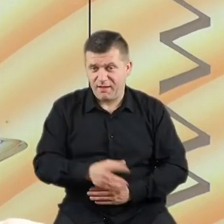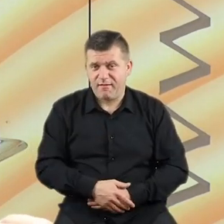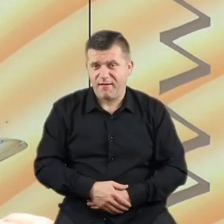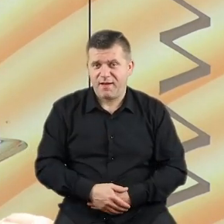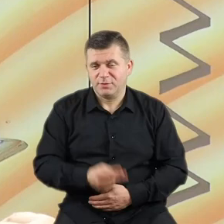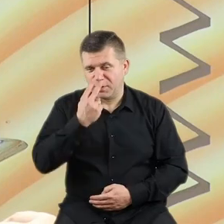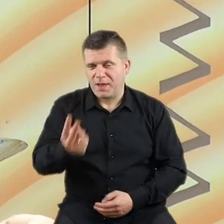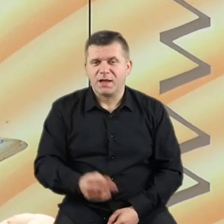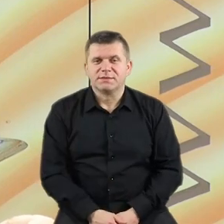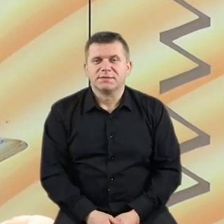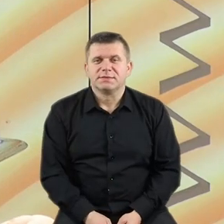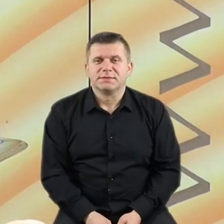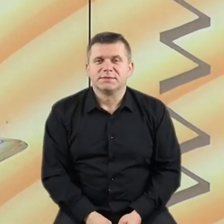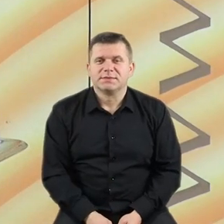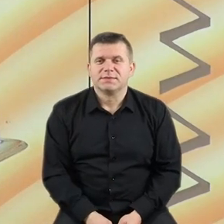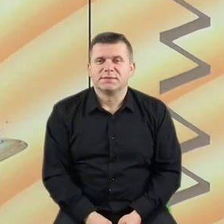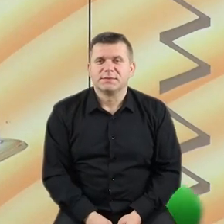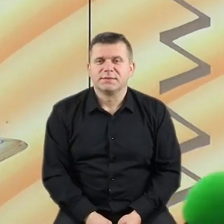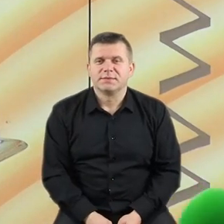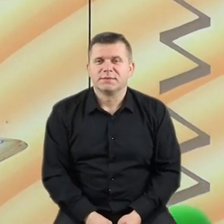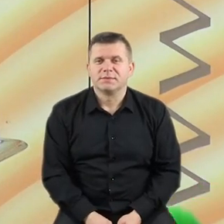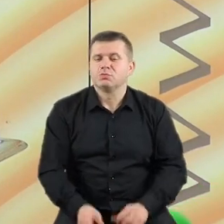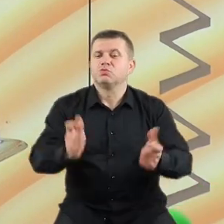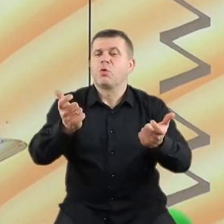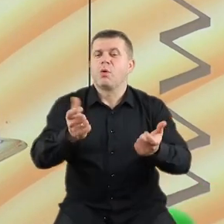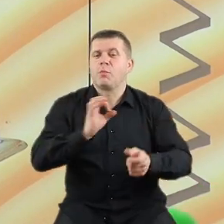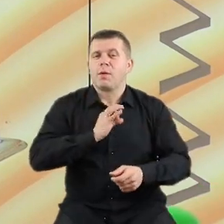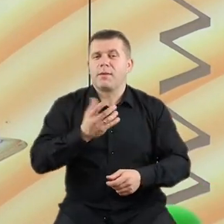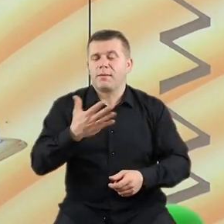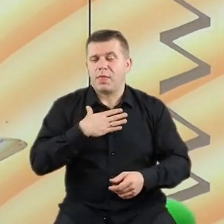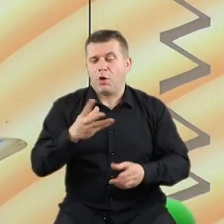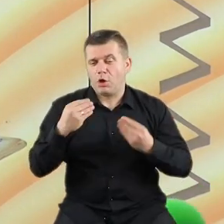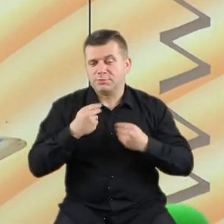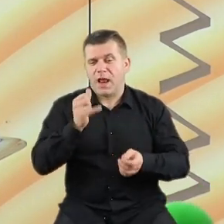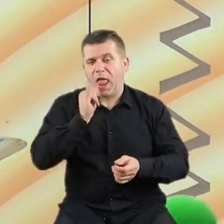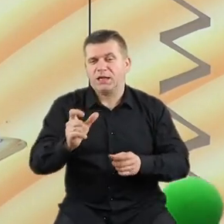To teraz zobaczysz. I co? I mój pies dostaje list.